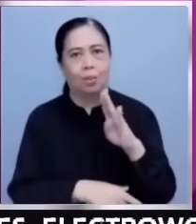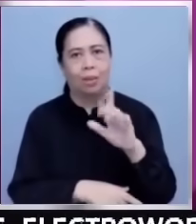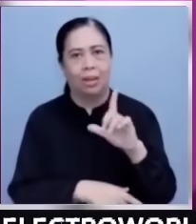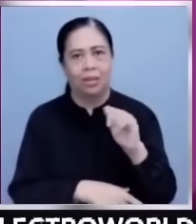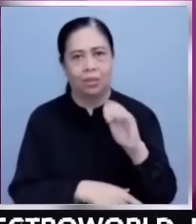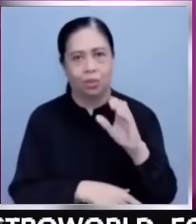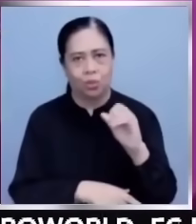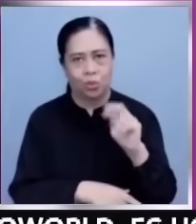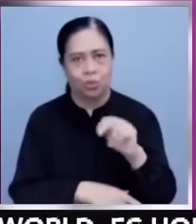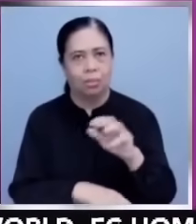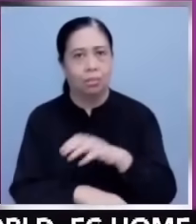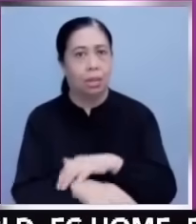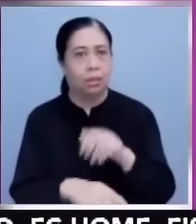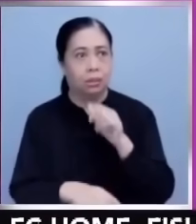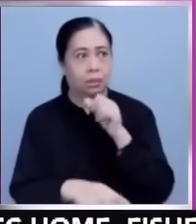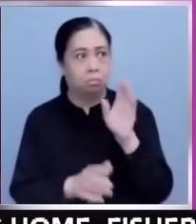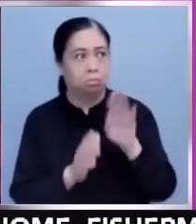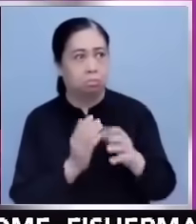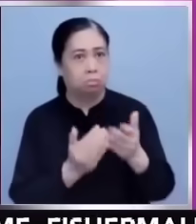yung ordinaryong